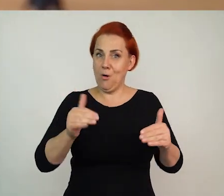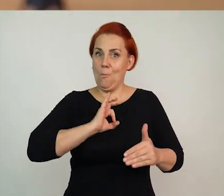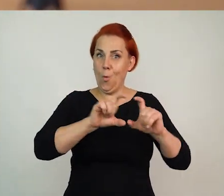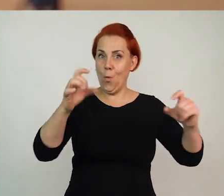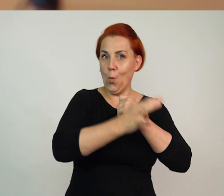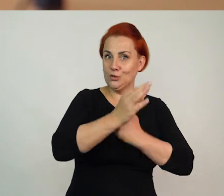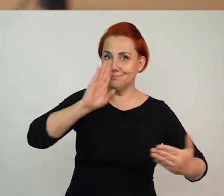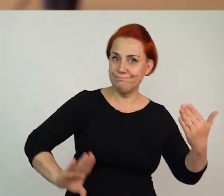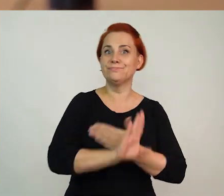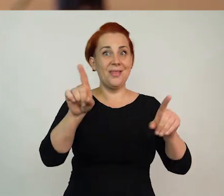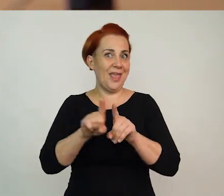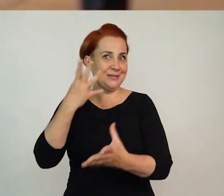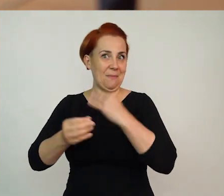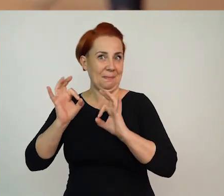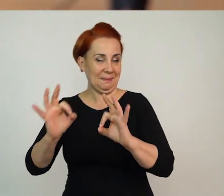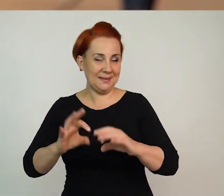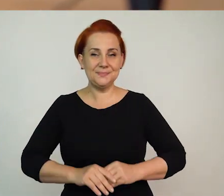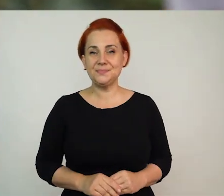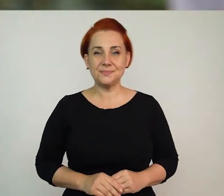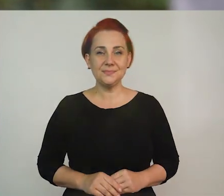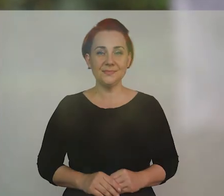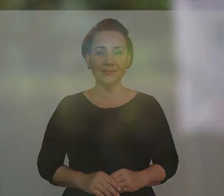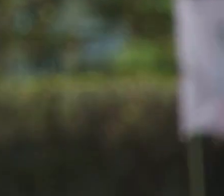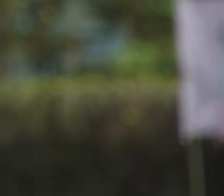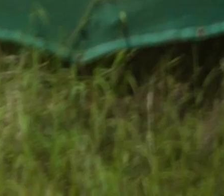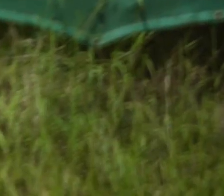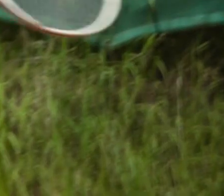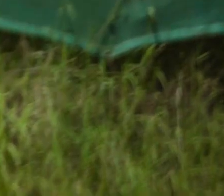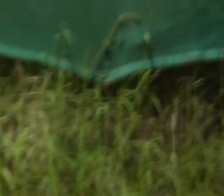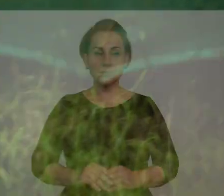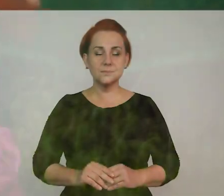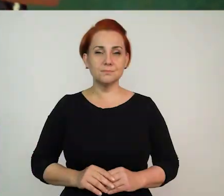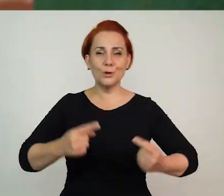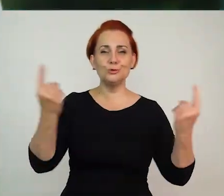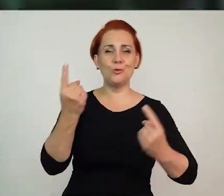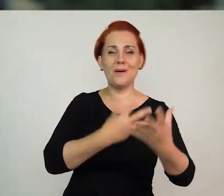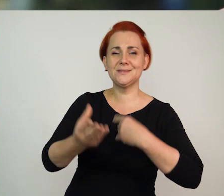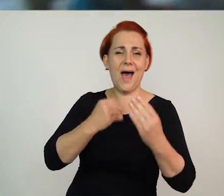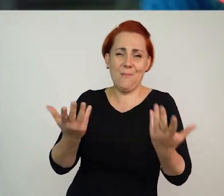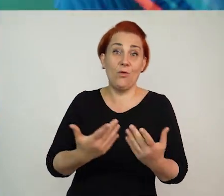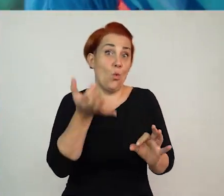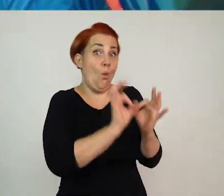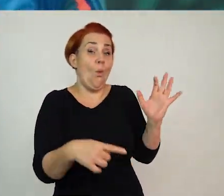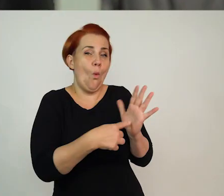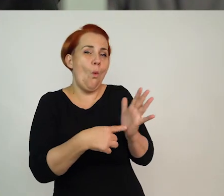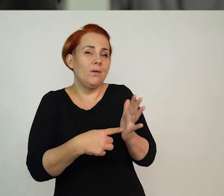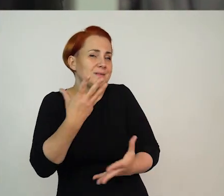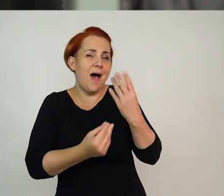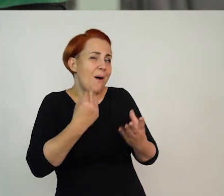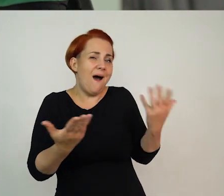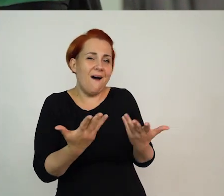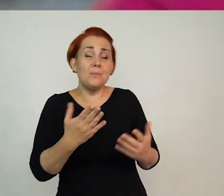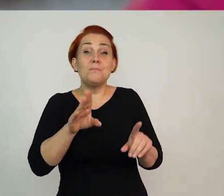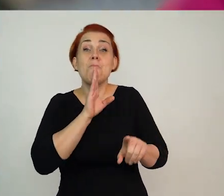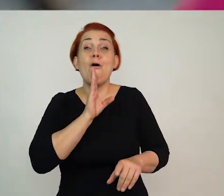reprezentować uczelnię, bawiąc się dobrze grą w tenis. Maria Małecka, AZS Politechnika Śląska. Super zabawa po prostu. Tak, dokładnie, uważam, że jest zabawa